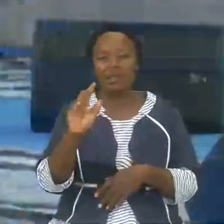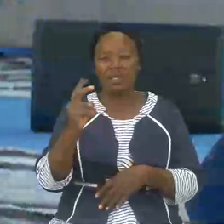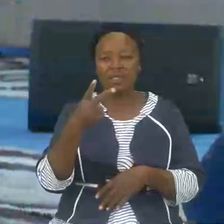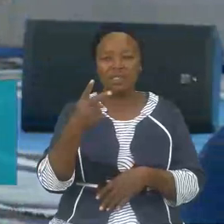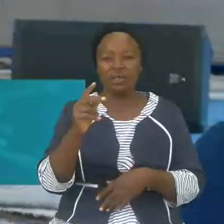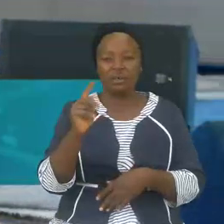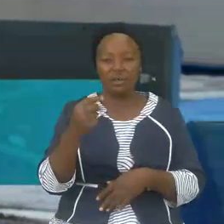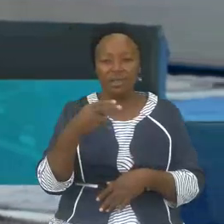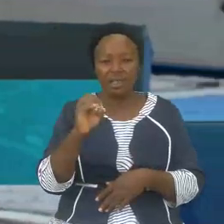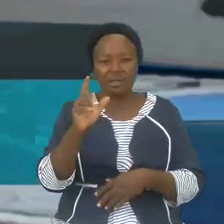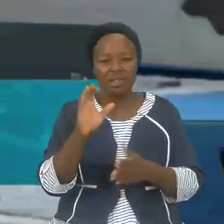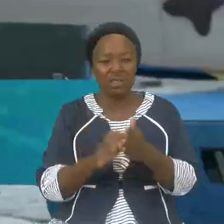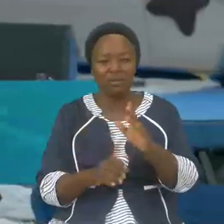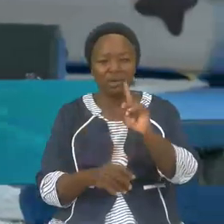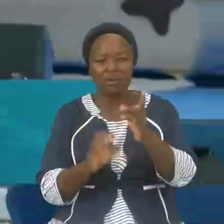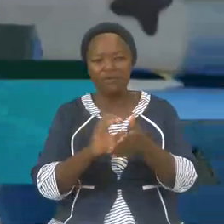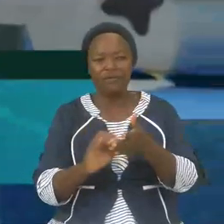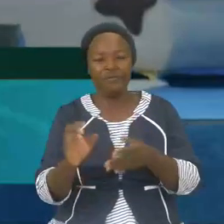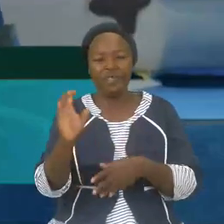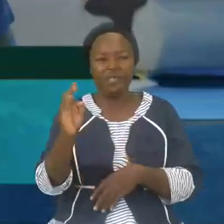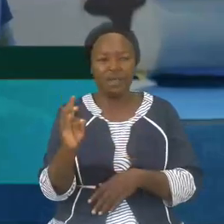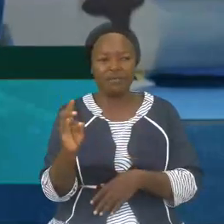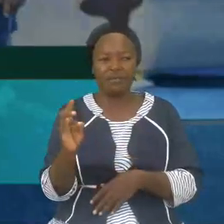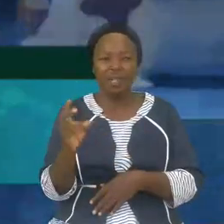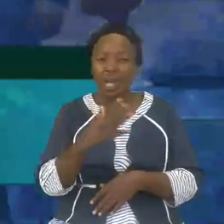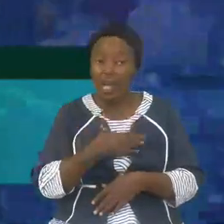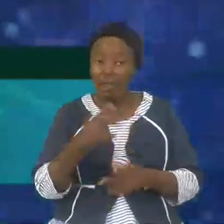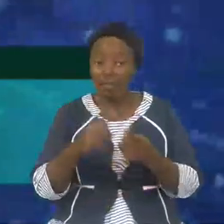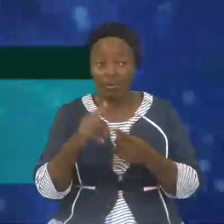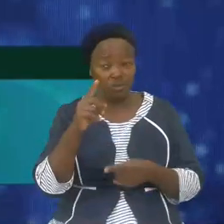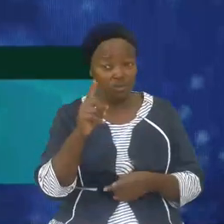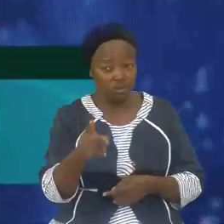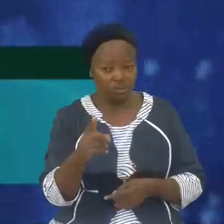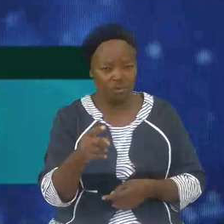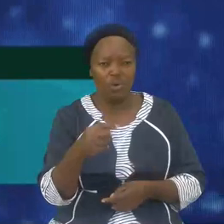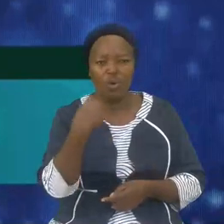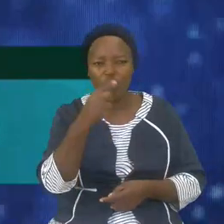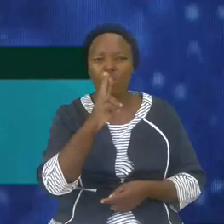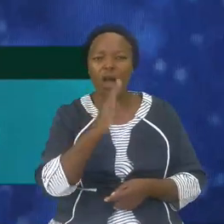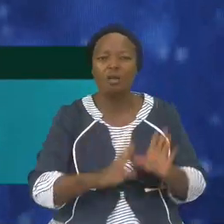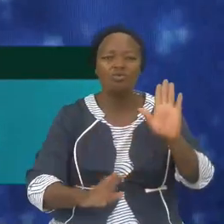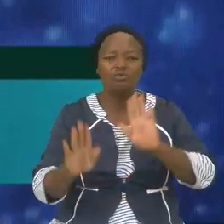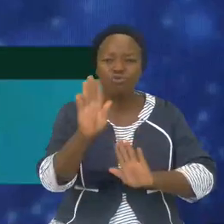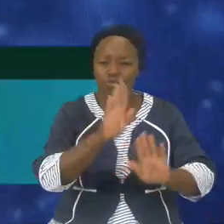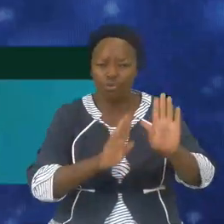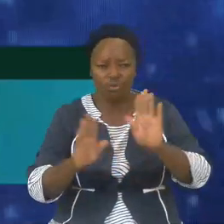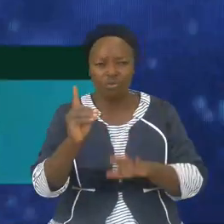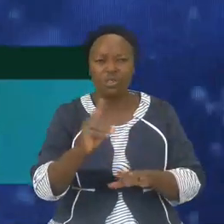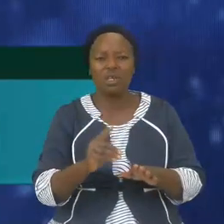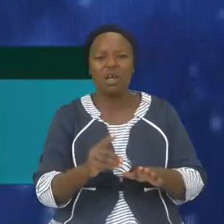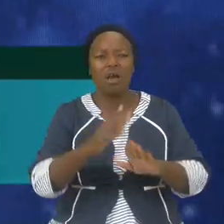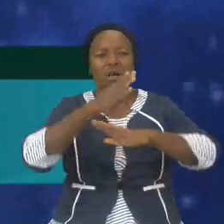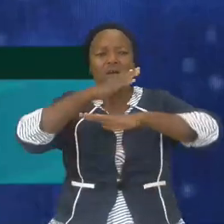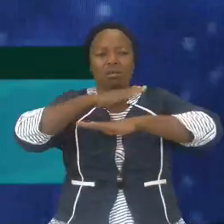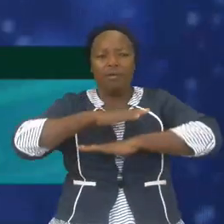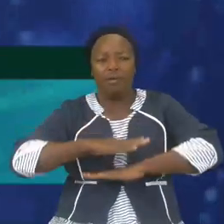Deuxième Thessaloniciens 1, verset 7. Et de vous donner à vous qui êtes